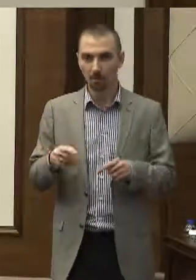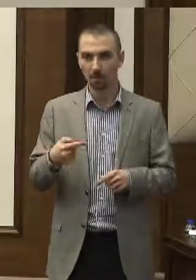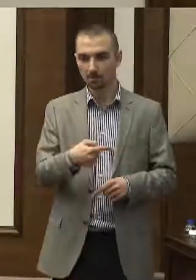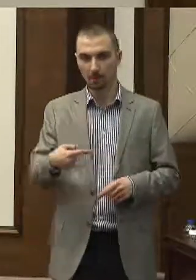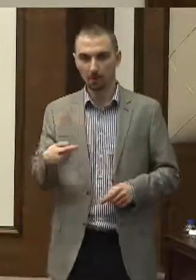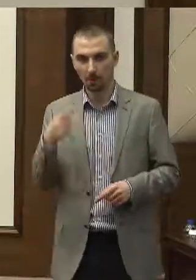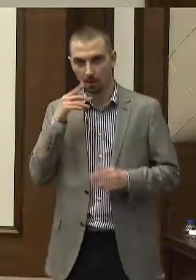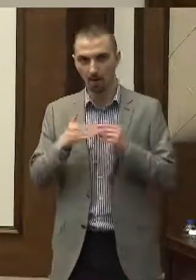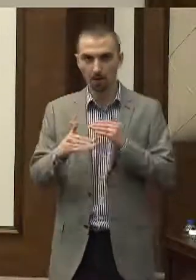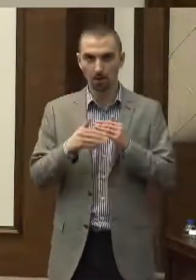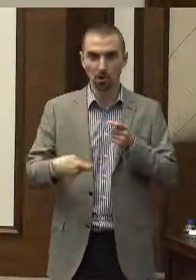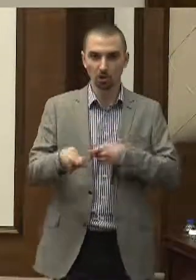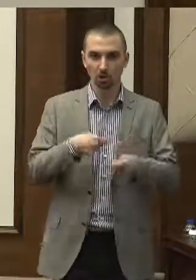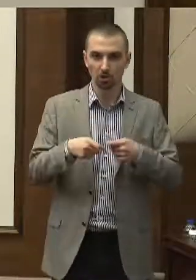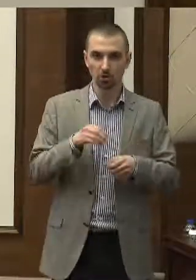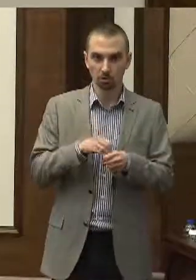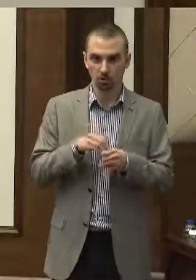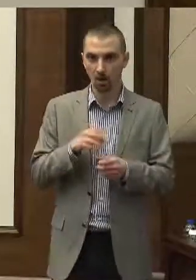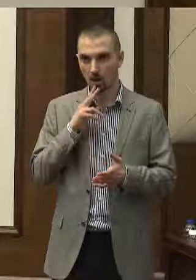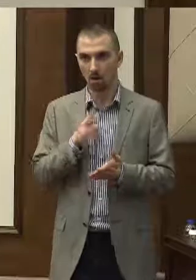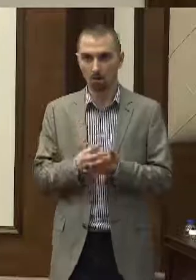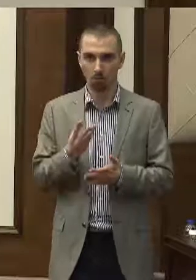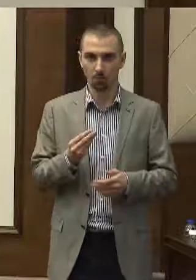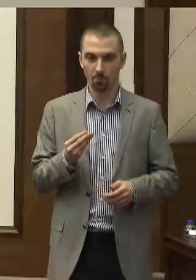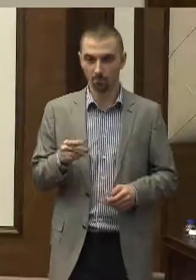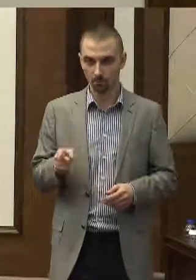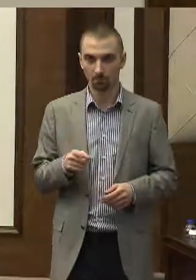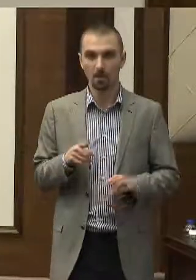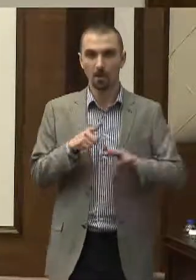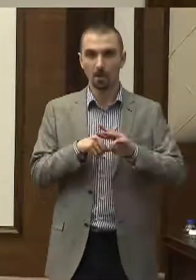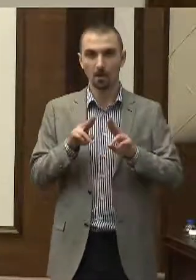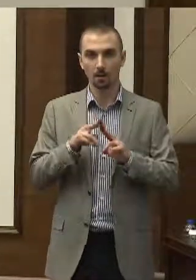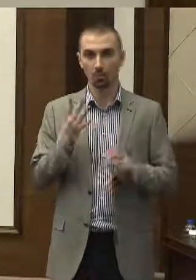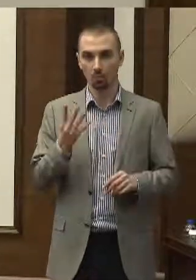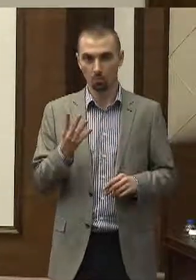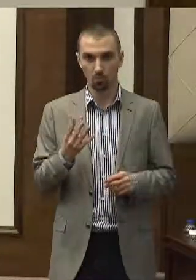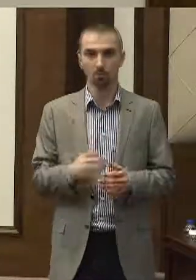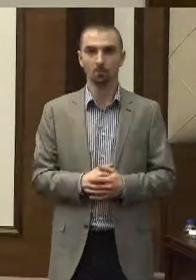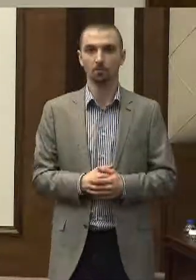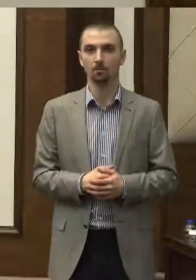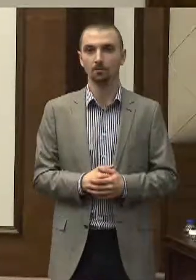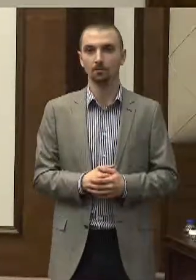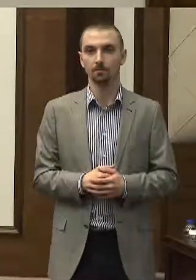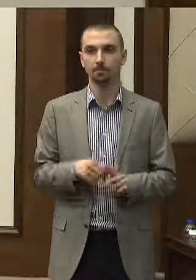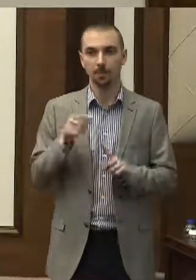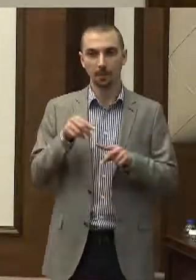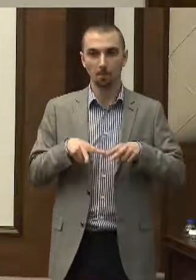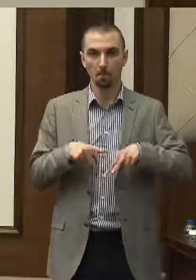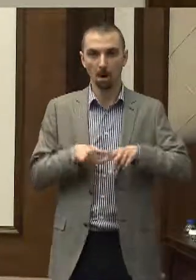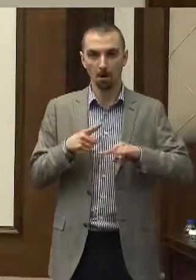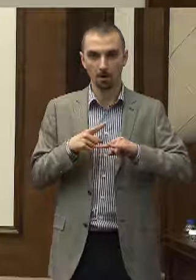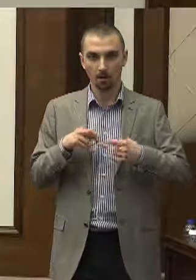uygulaması yapılmasına ilişkin karar alma hususu. Ek gündem 4. İmar ve Şehircilik Müdürlüğü